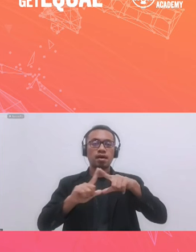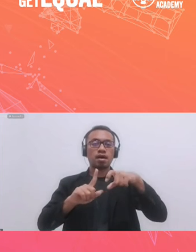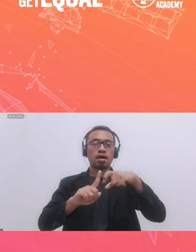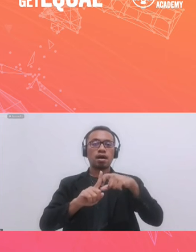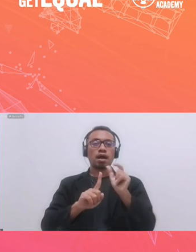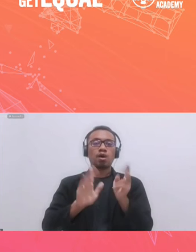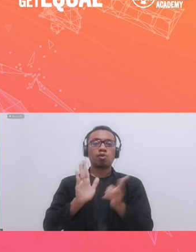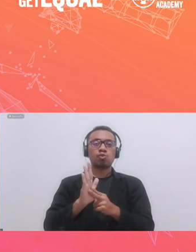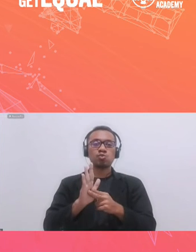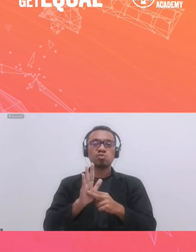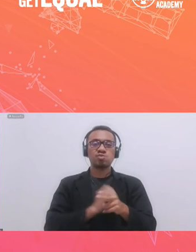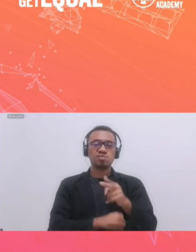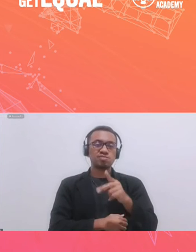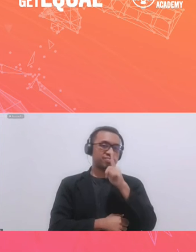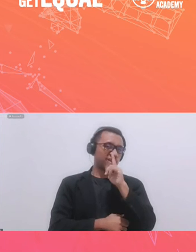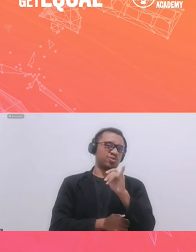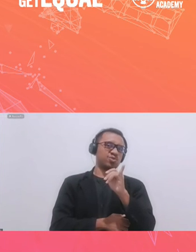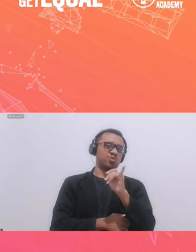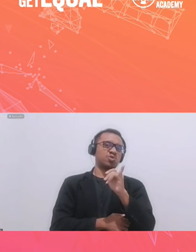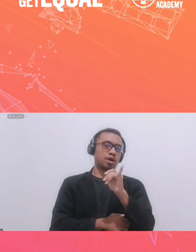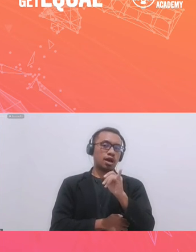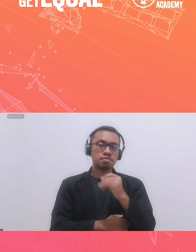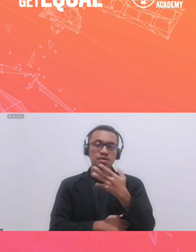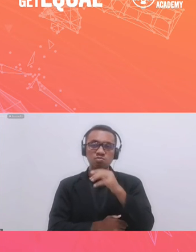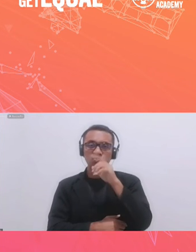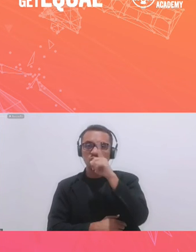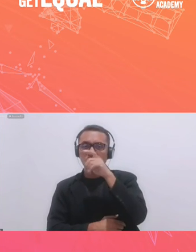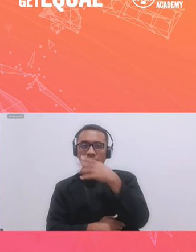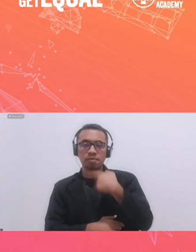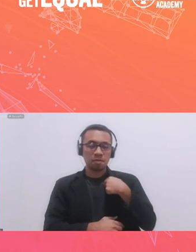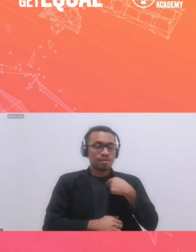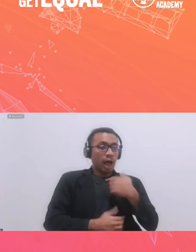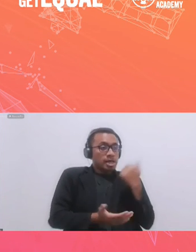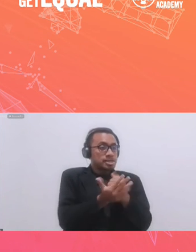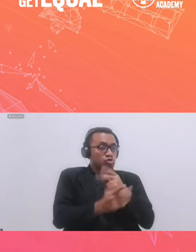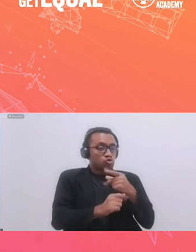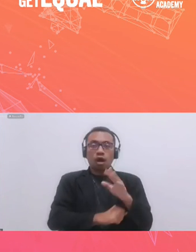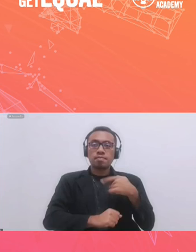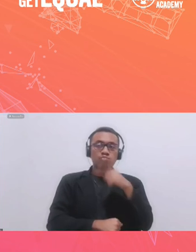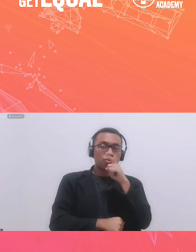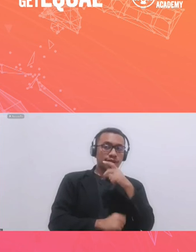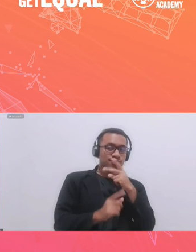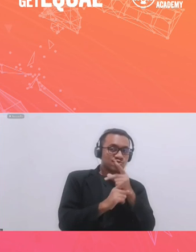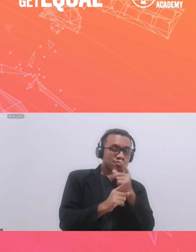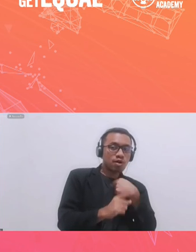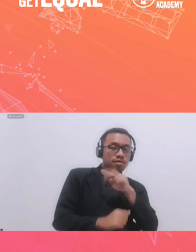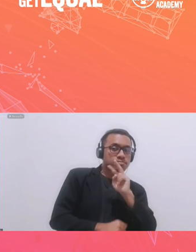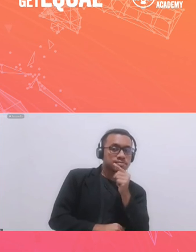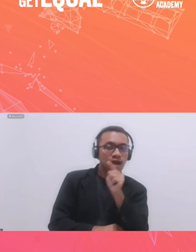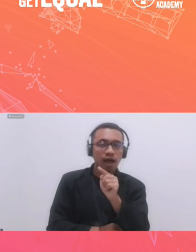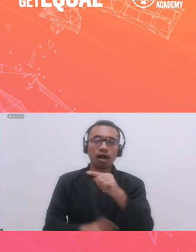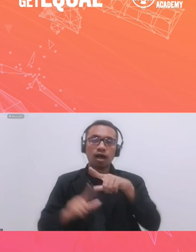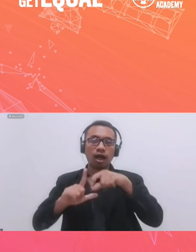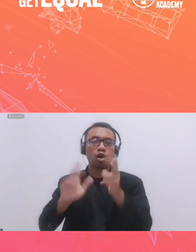tuh dikenal oleh anak-anak itu, menyamar sebagai gurunya, kawannya, dan sebagainya gitu, Mbak. Nah ini